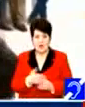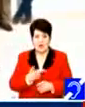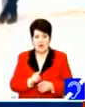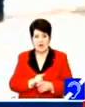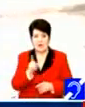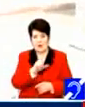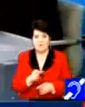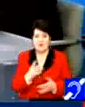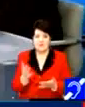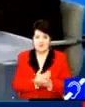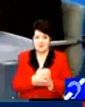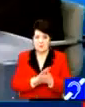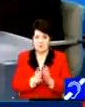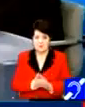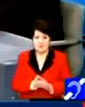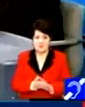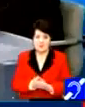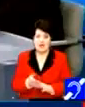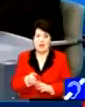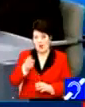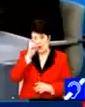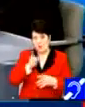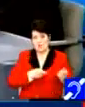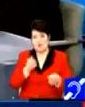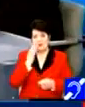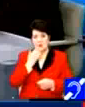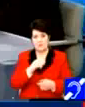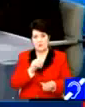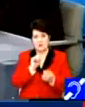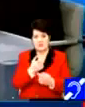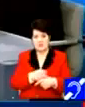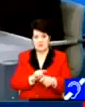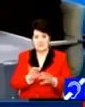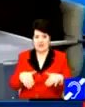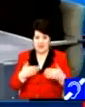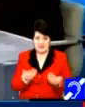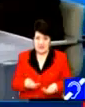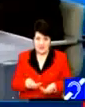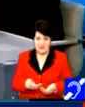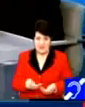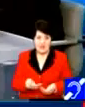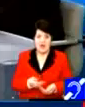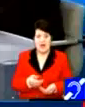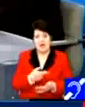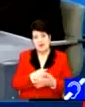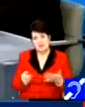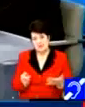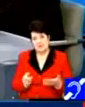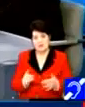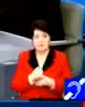și va câștiga această poziție. Faptul că guvernul României a fost împotriva acestei candidaturi a mărit sau a subminat